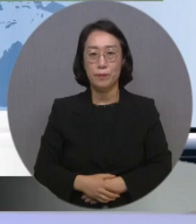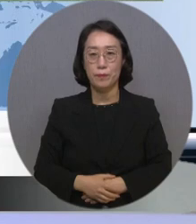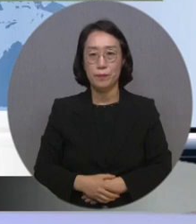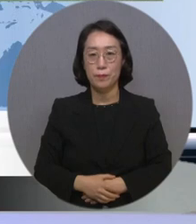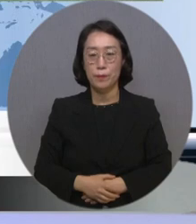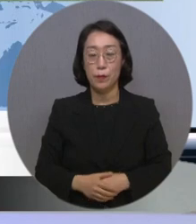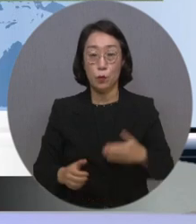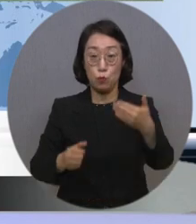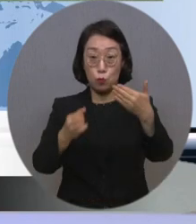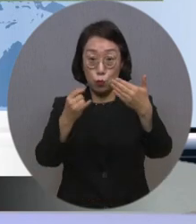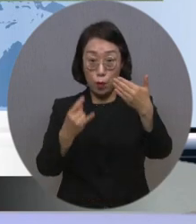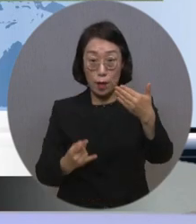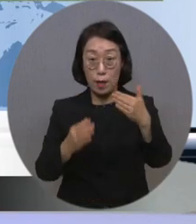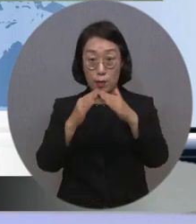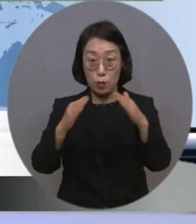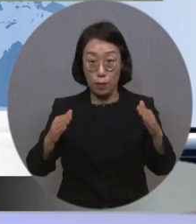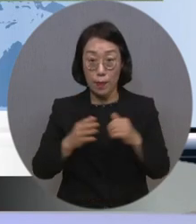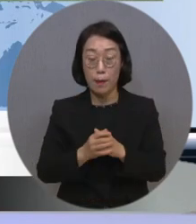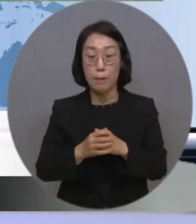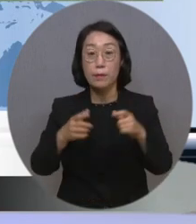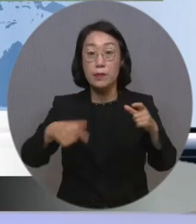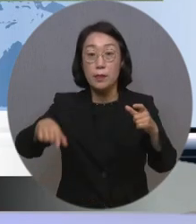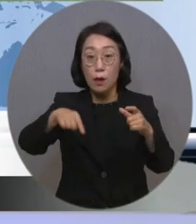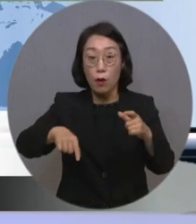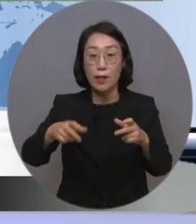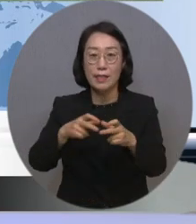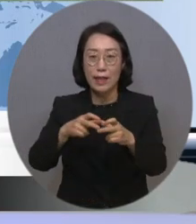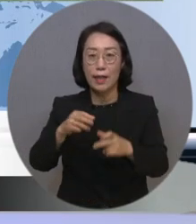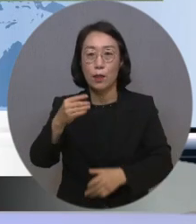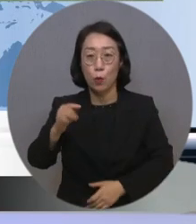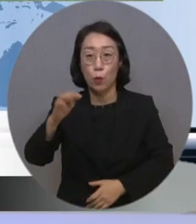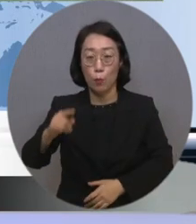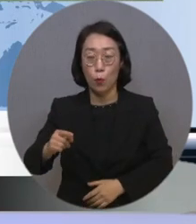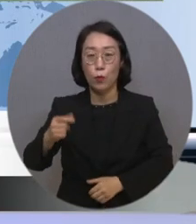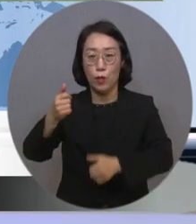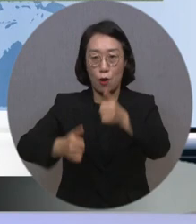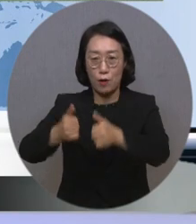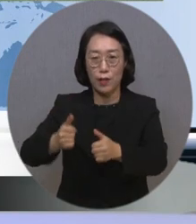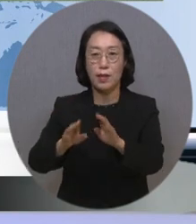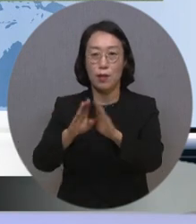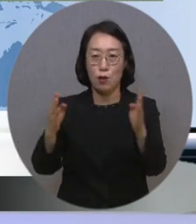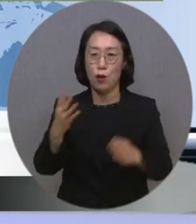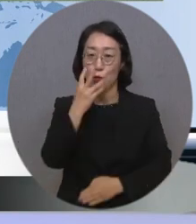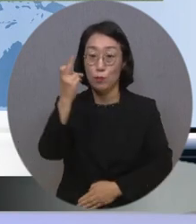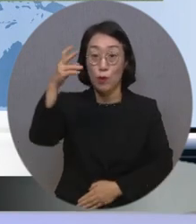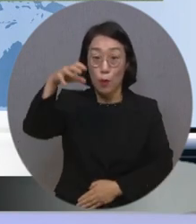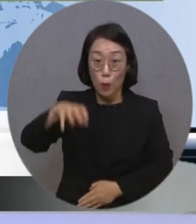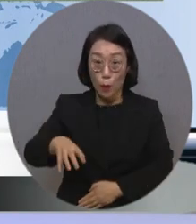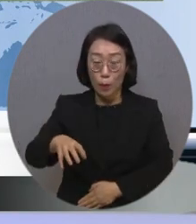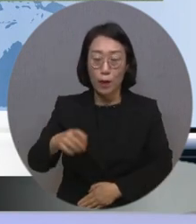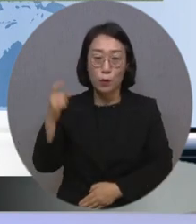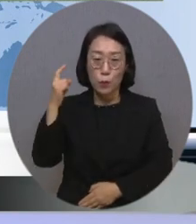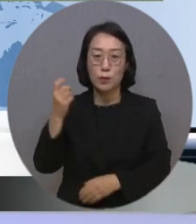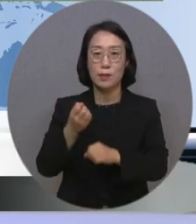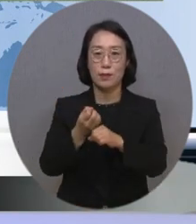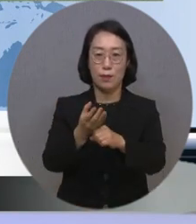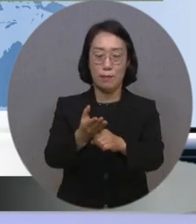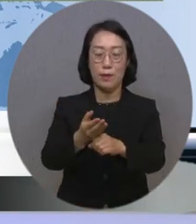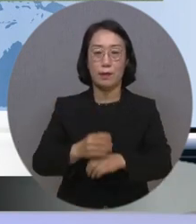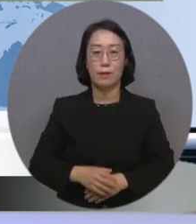제 9회 전남 동부권 장애인 론볼대회가 순천에서 열렸습니다 그 현장에 김정현 기자가